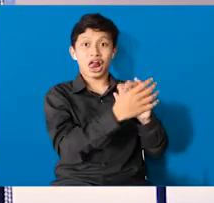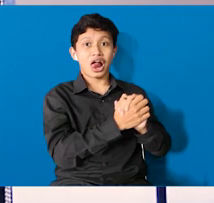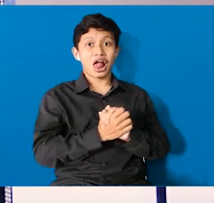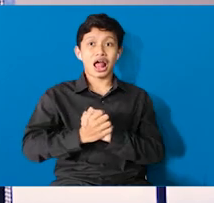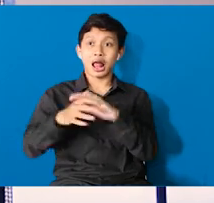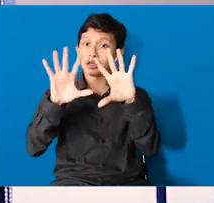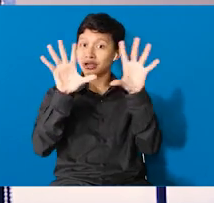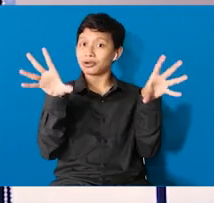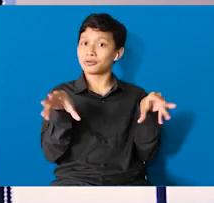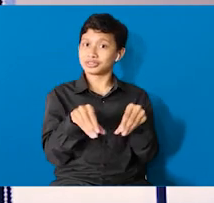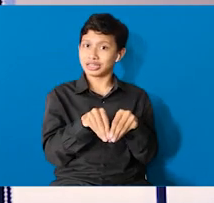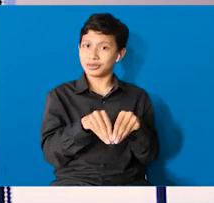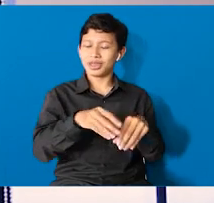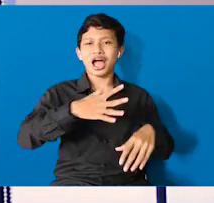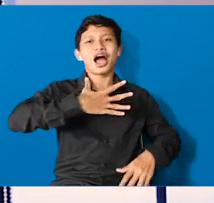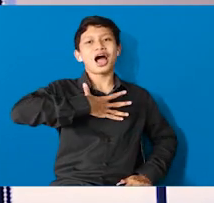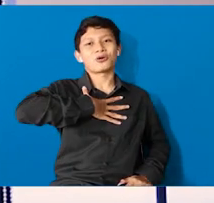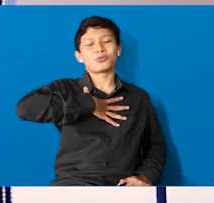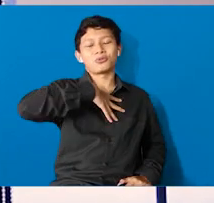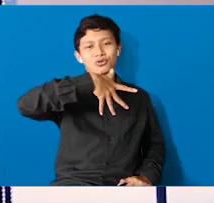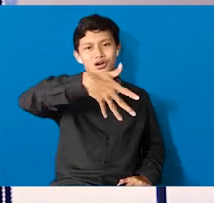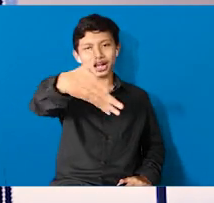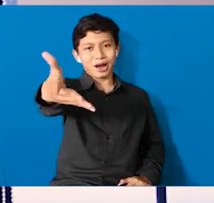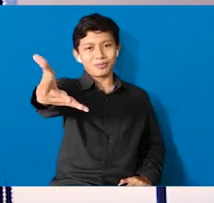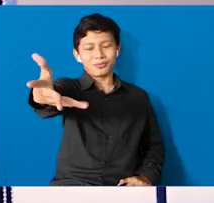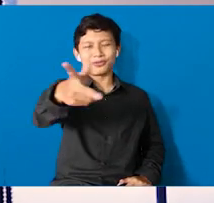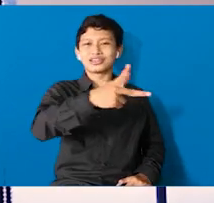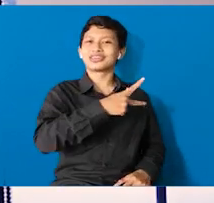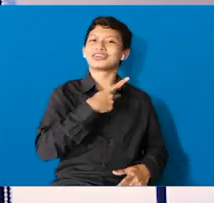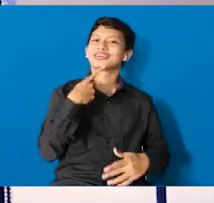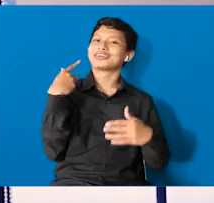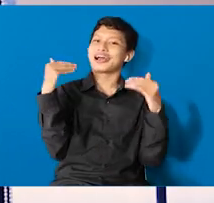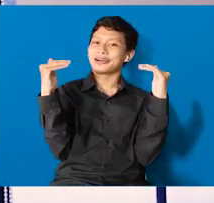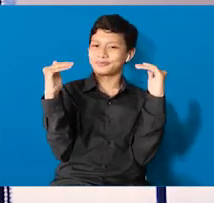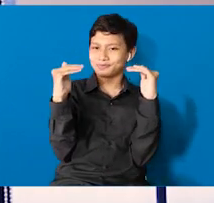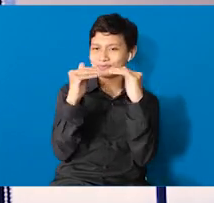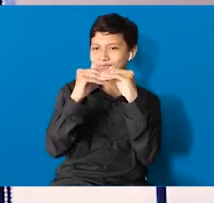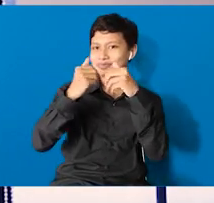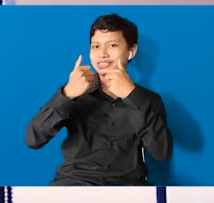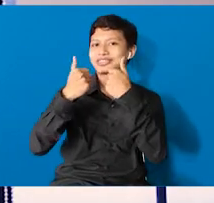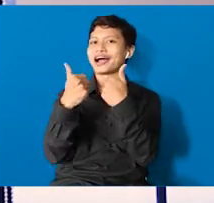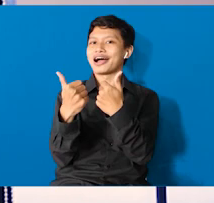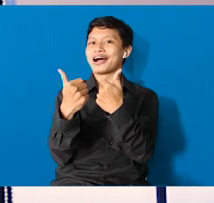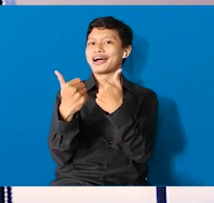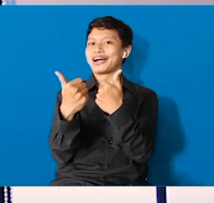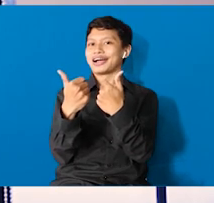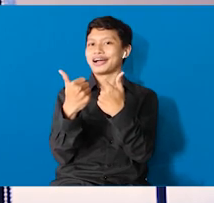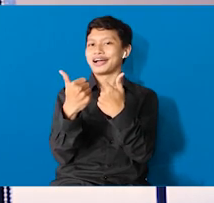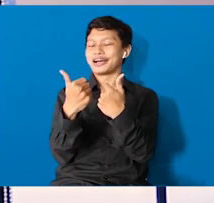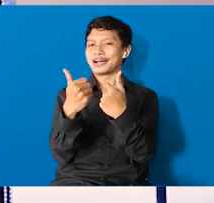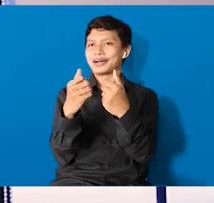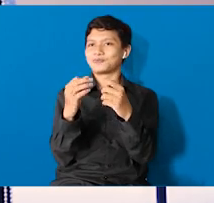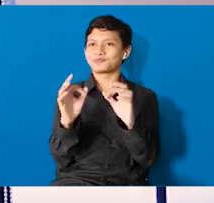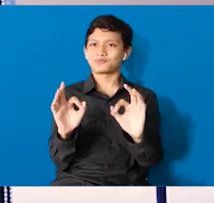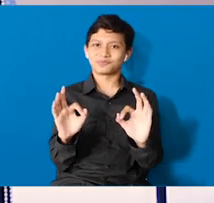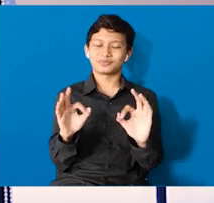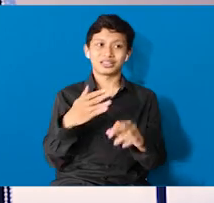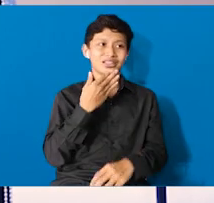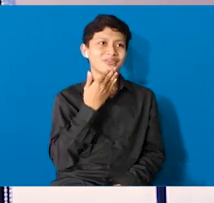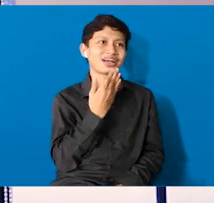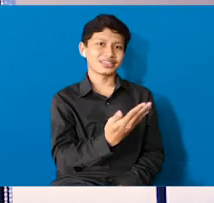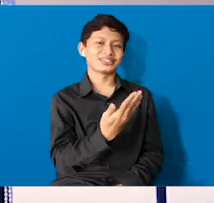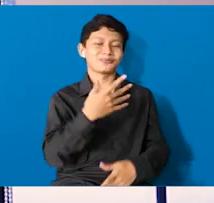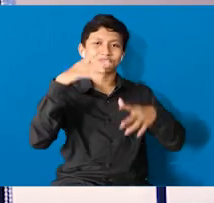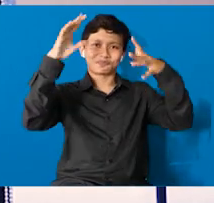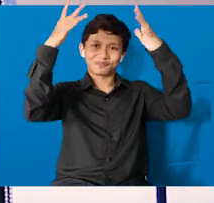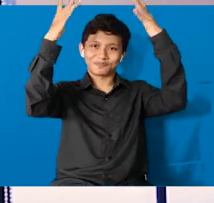inklusi. Salam aku, kamu, kita bisa. Sobat Inklusi, terima